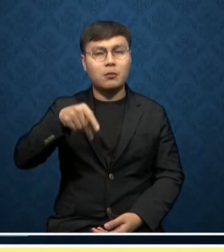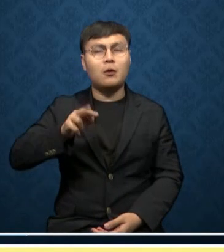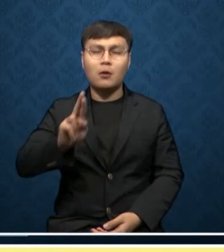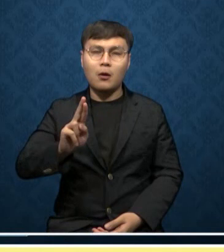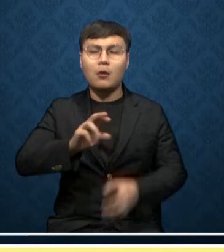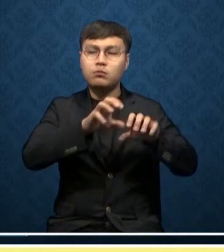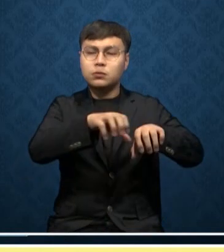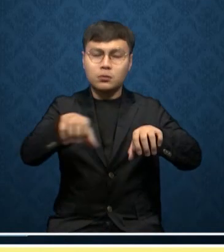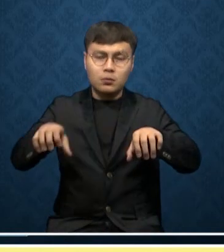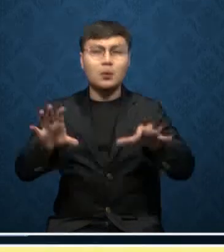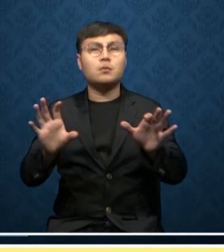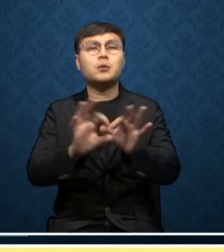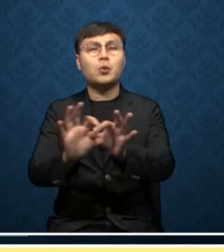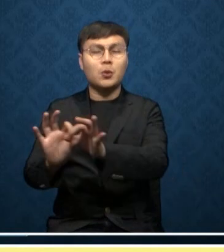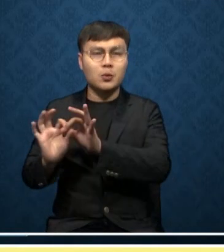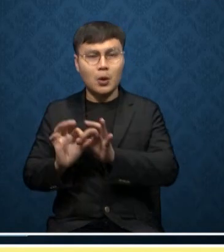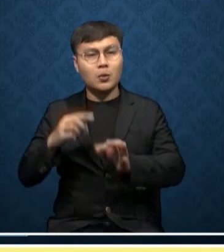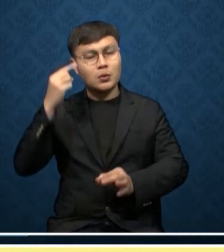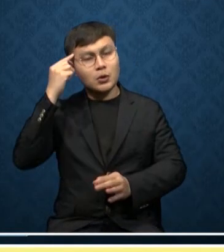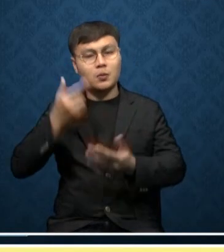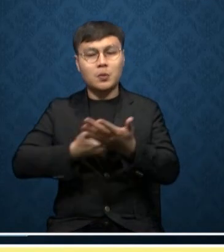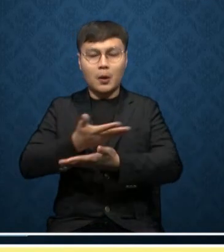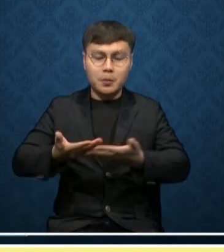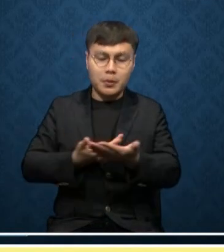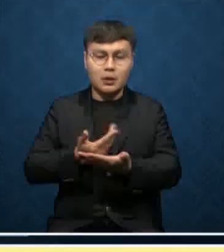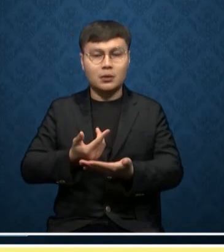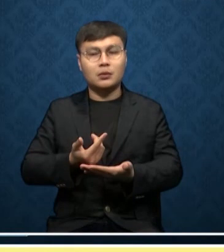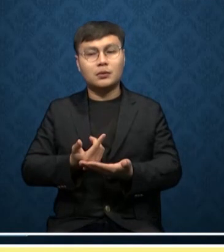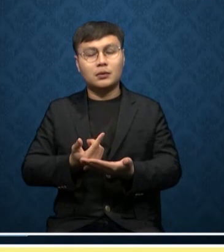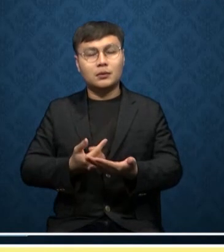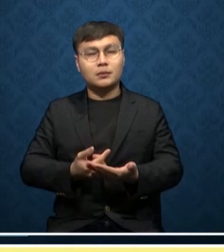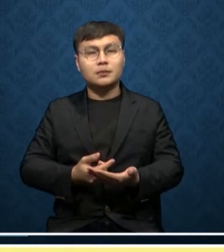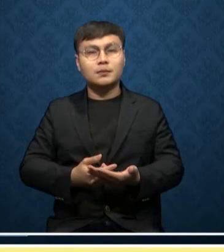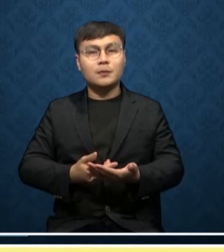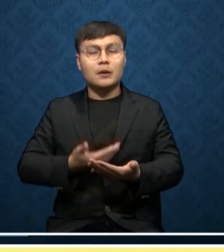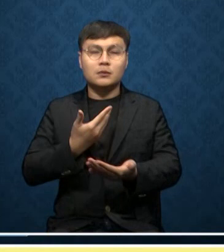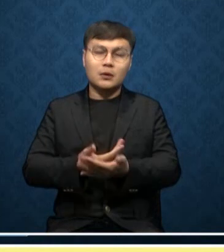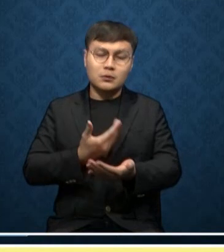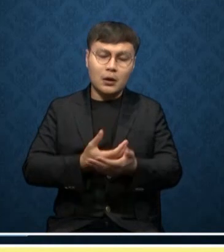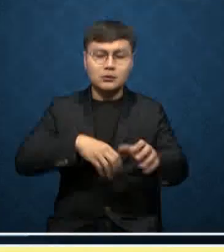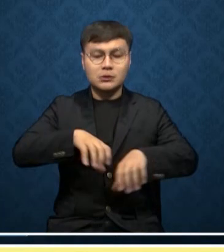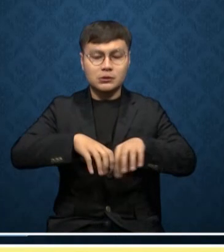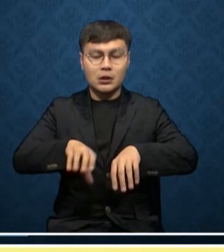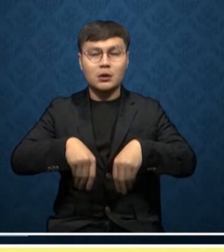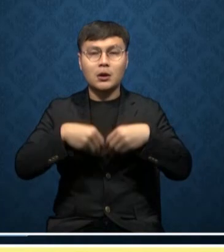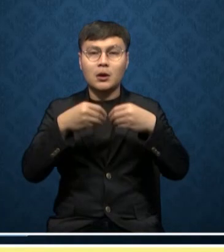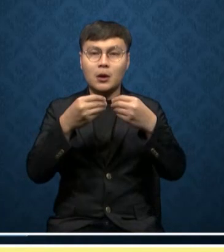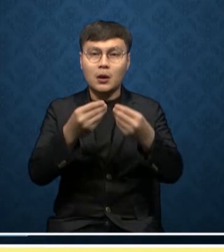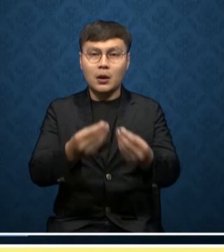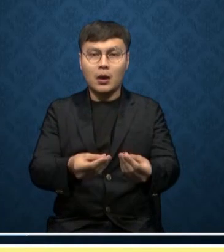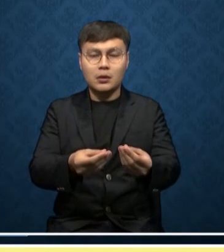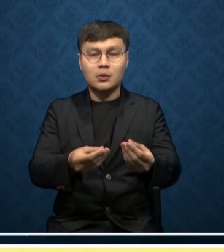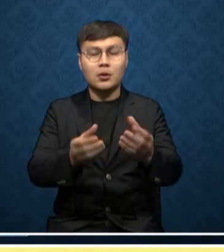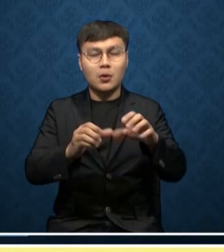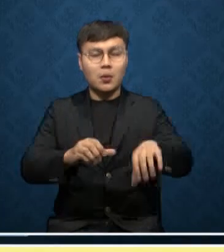ข้องต้องร่วมกันพิจารณาในการดำเนินการพินางจัดสรรงมารให้ให้สูนธิการโดย